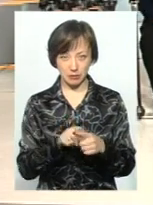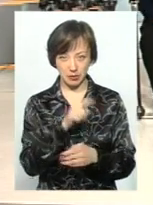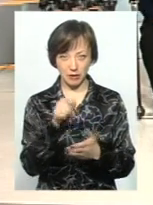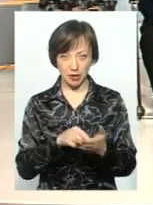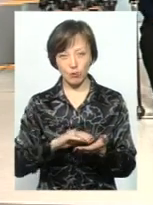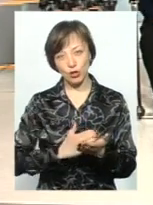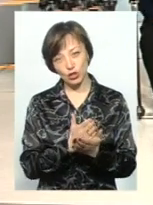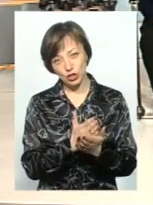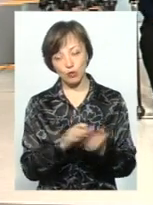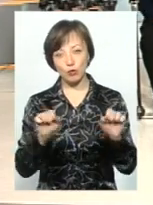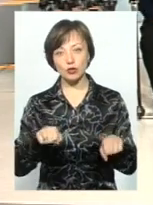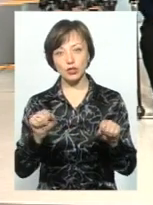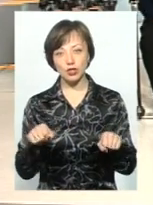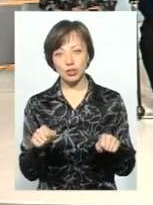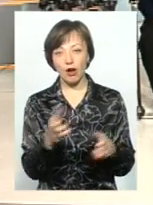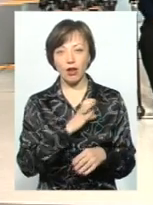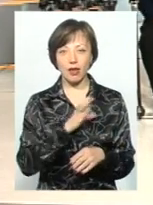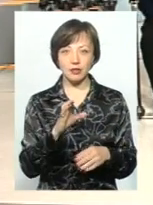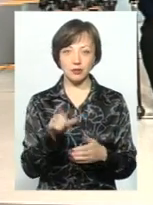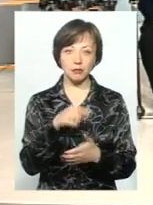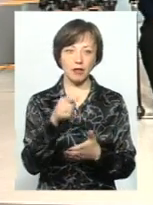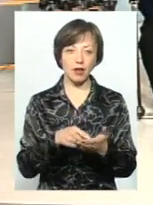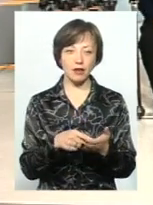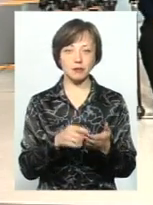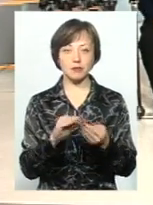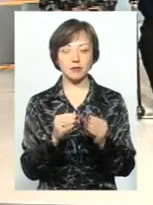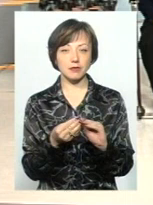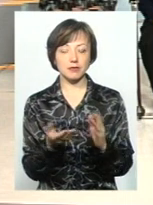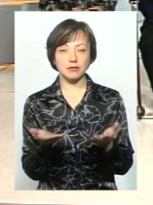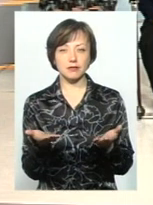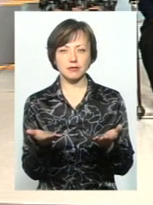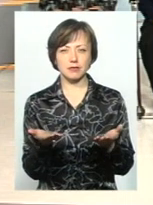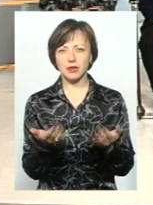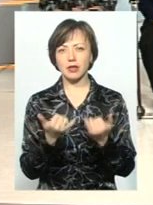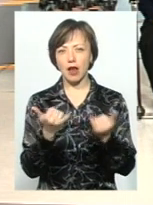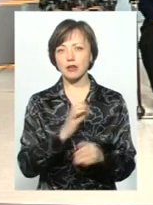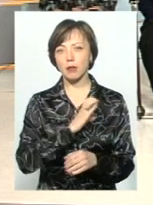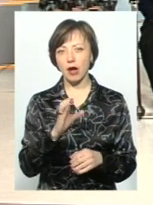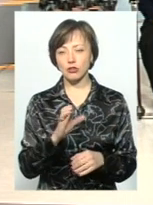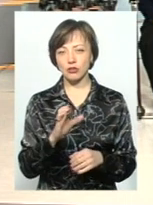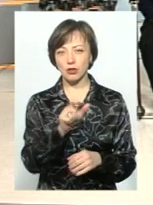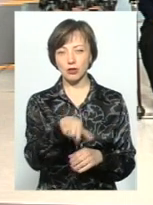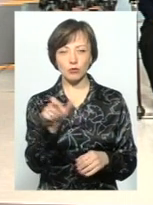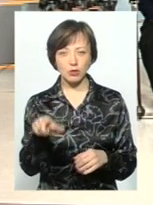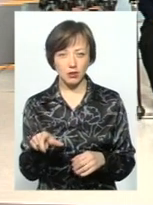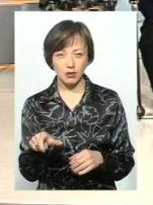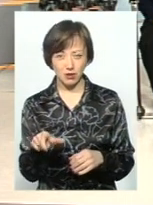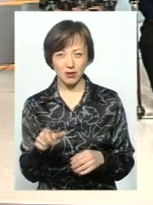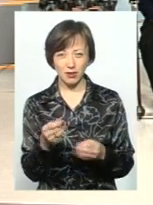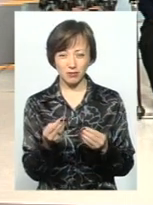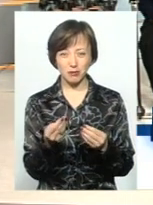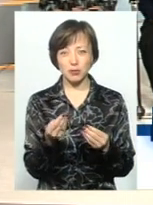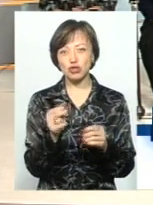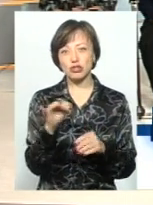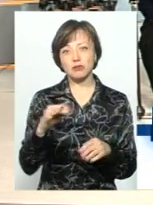таке політичне, можливо, олігархічне в плані тому, що це, ну, якось для збагачення олігархів робиться ця абонплата, чи все